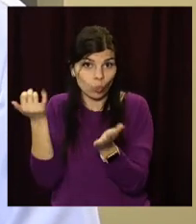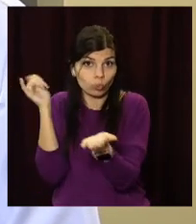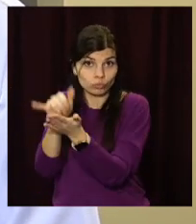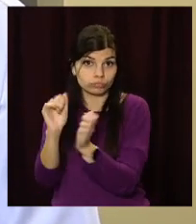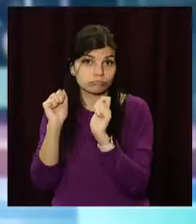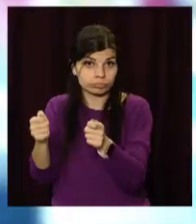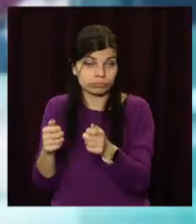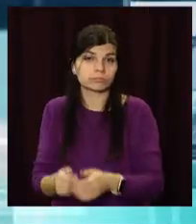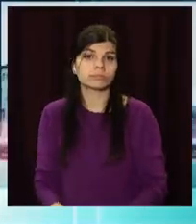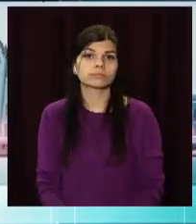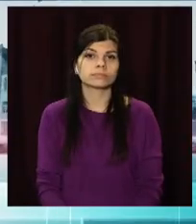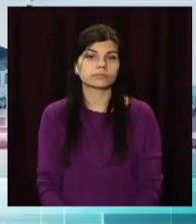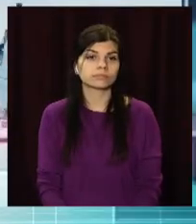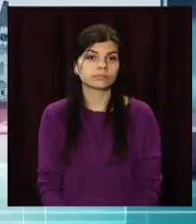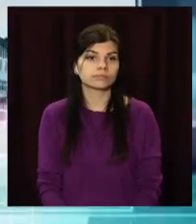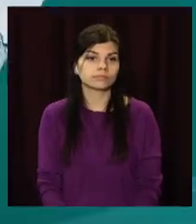готується.